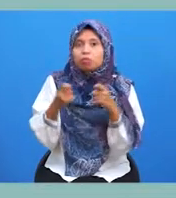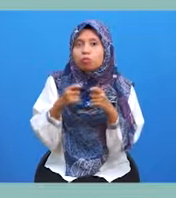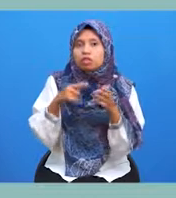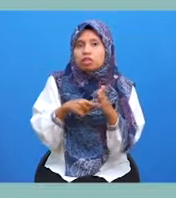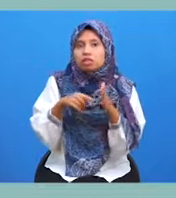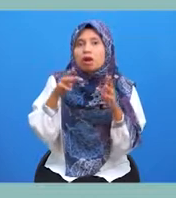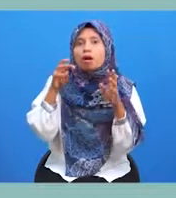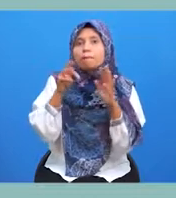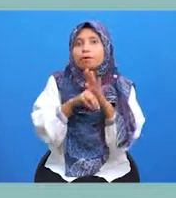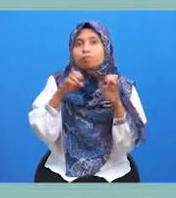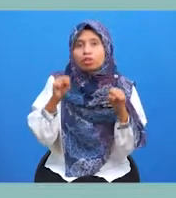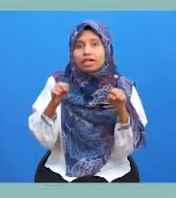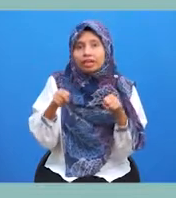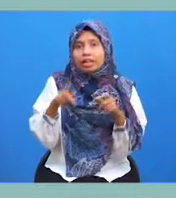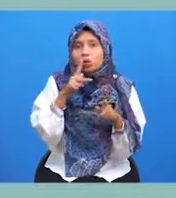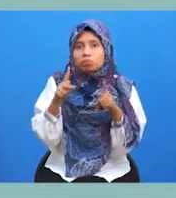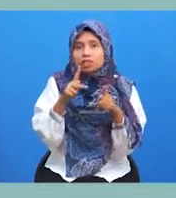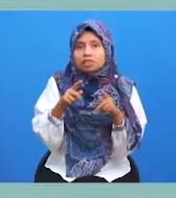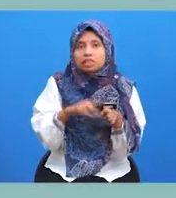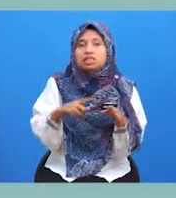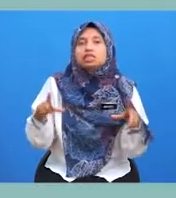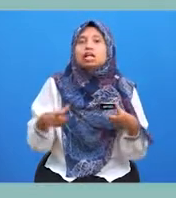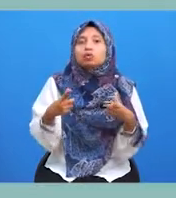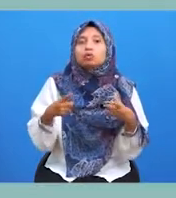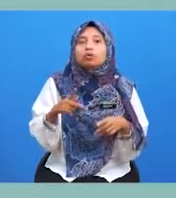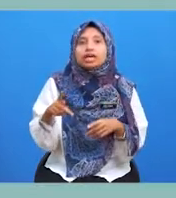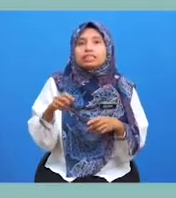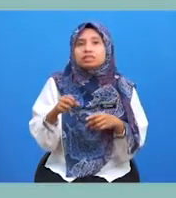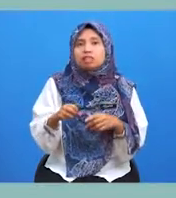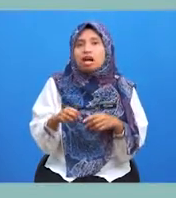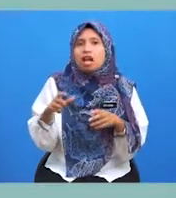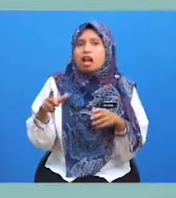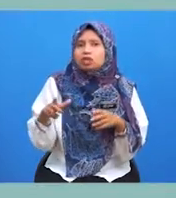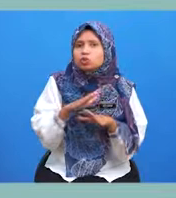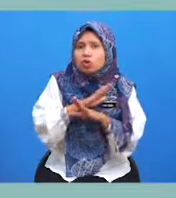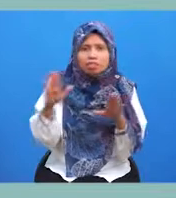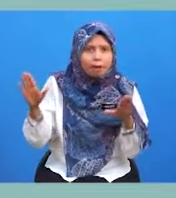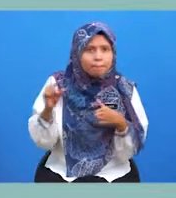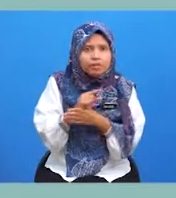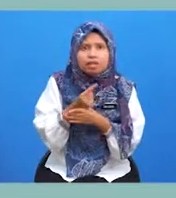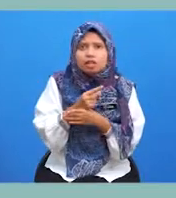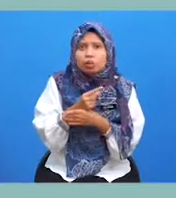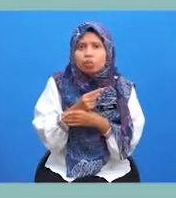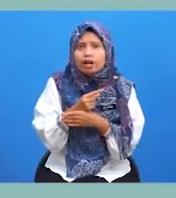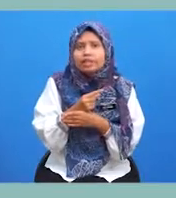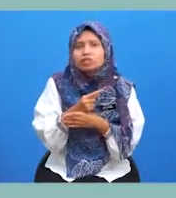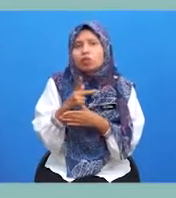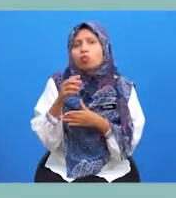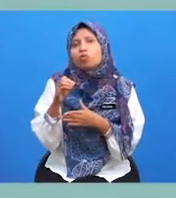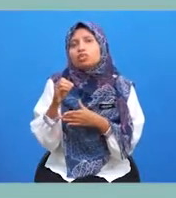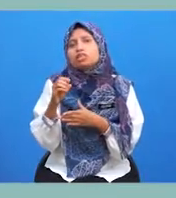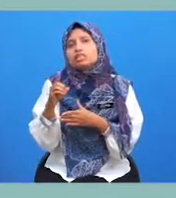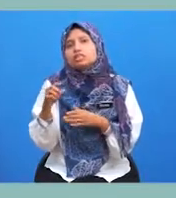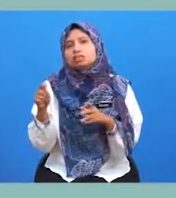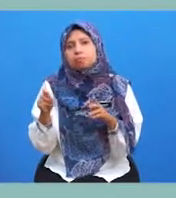ini membolehkan komunikasi dilakukan secara langsung tanpa